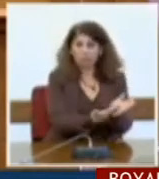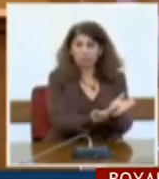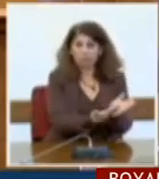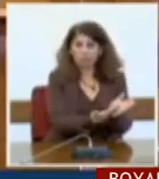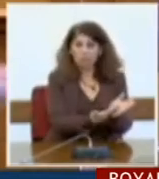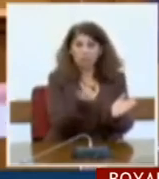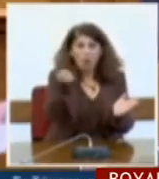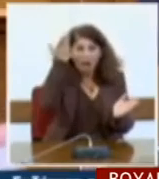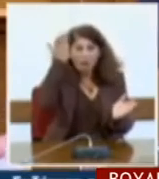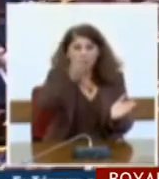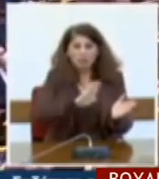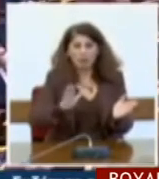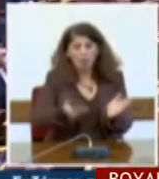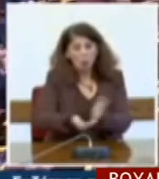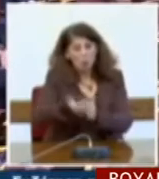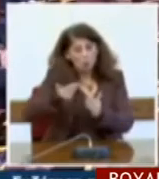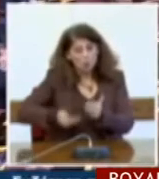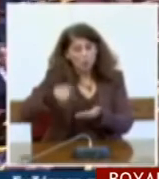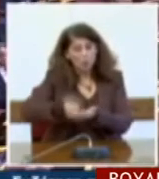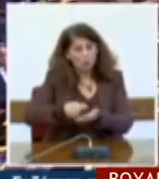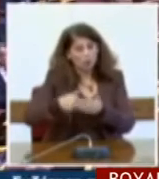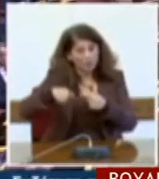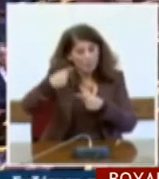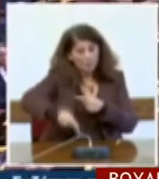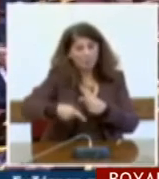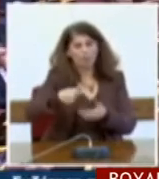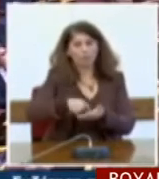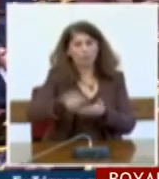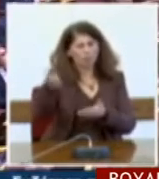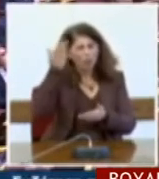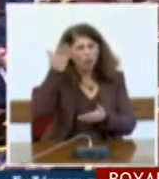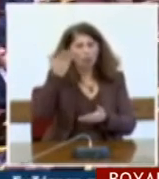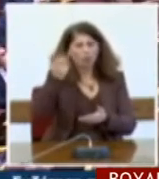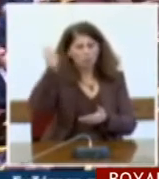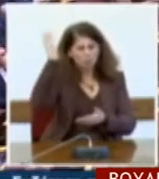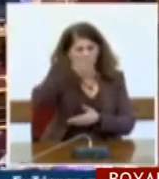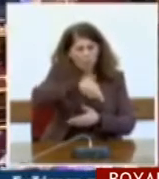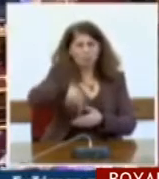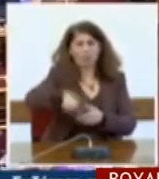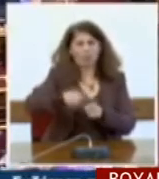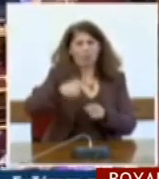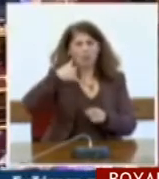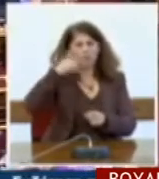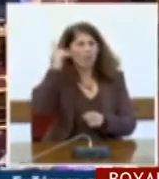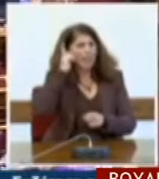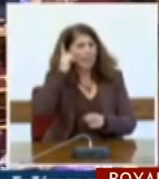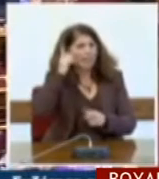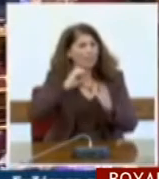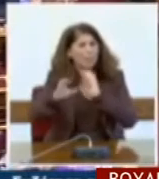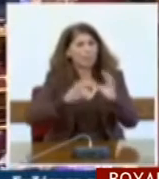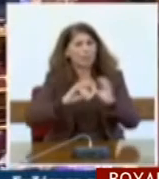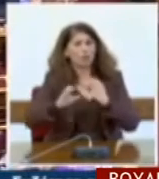Και προφόρων και μεταφόρων, η ακριβότερη χρέωση στις τηλεπικοινωνίες στην Ελλάδα. Και σας ζήτησε,